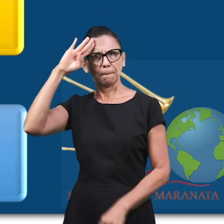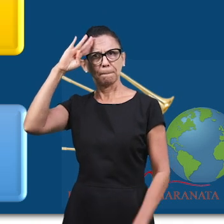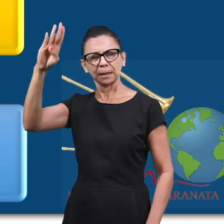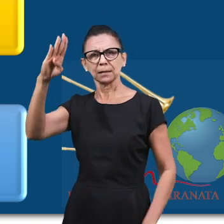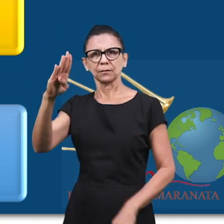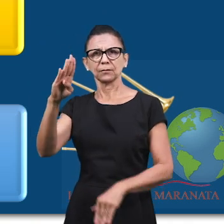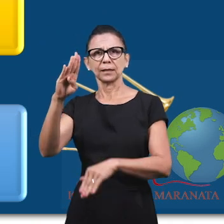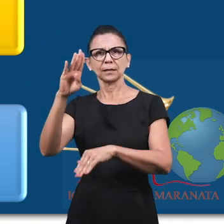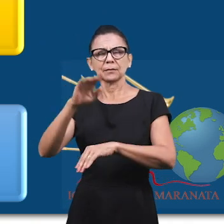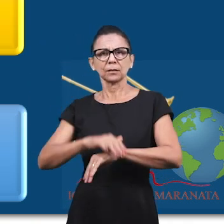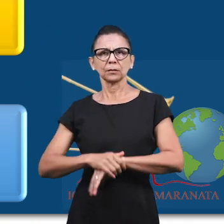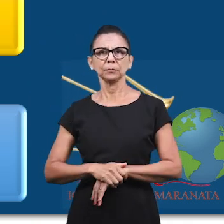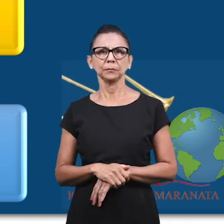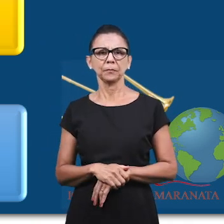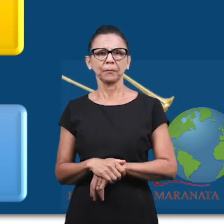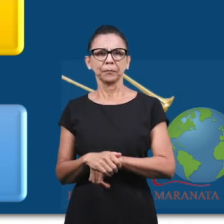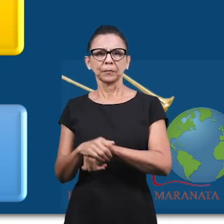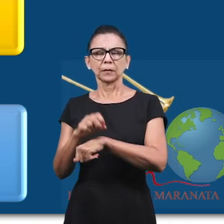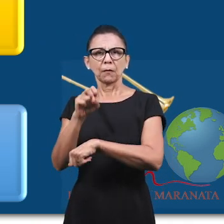И самое главное,